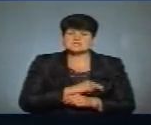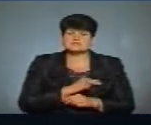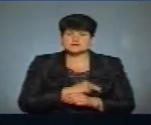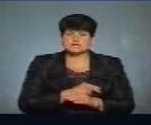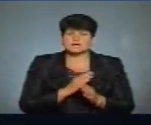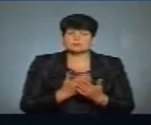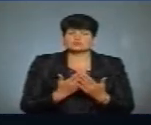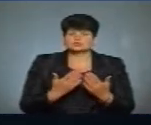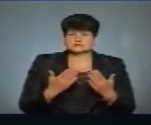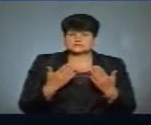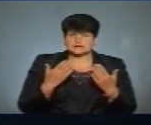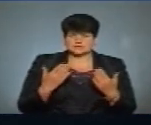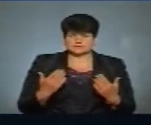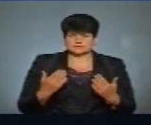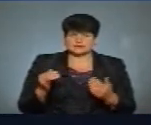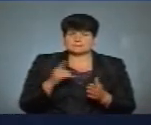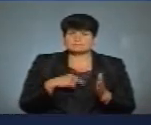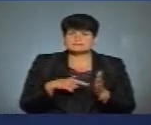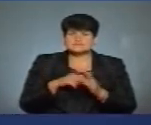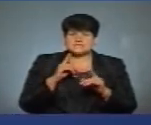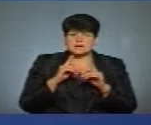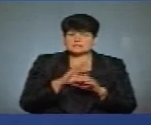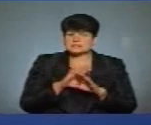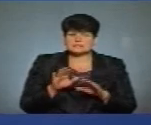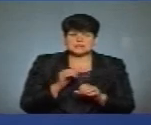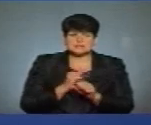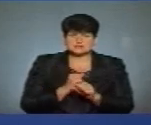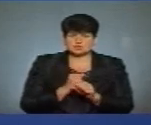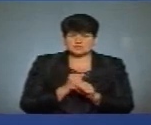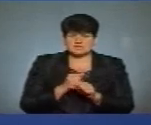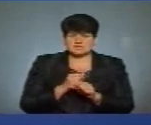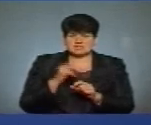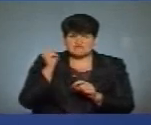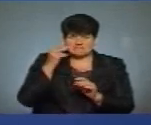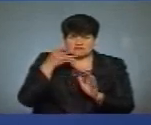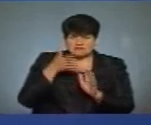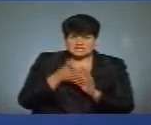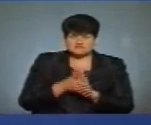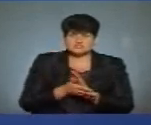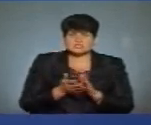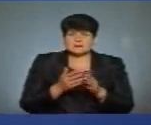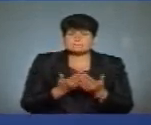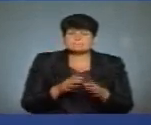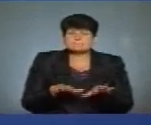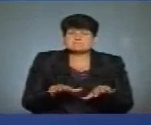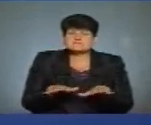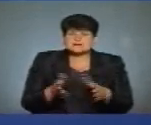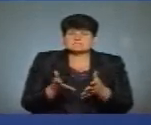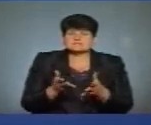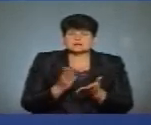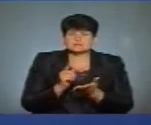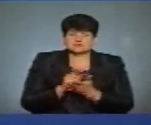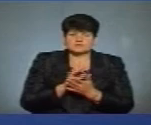і міська рада не зробили вивчення місцевості, де повинен